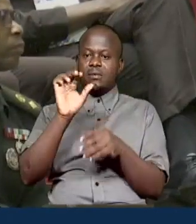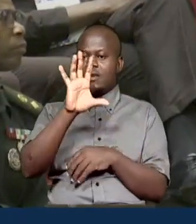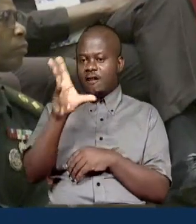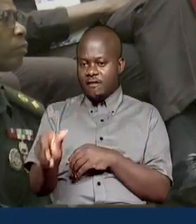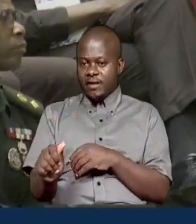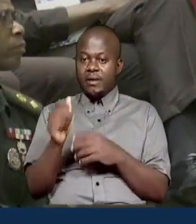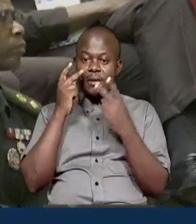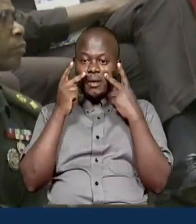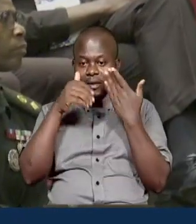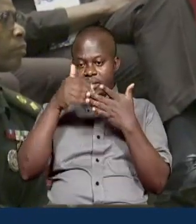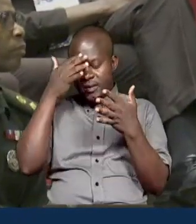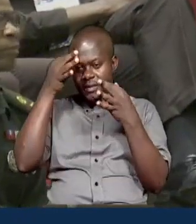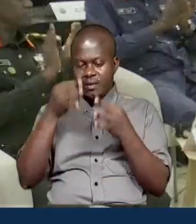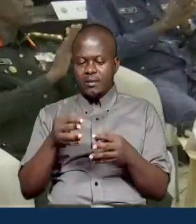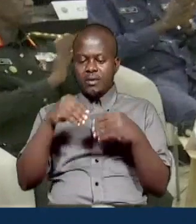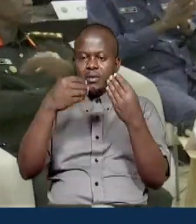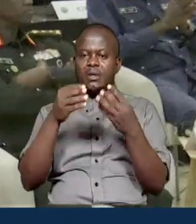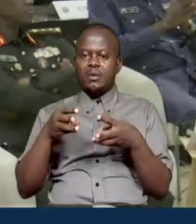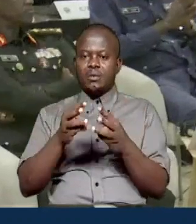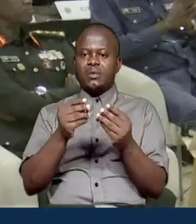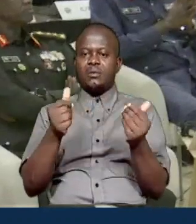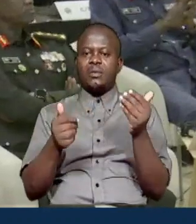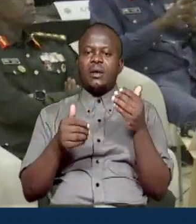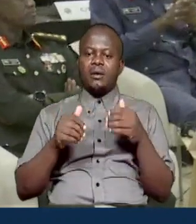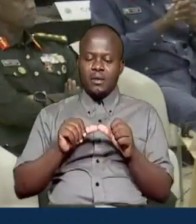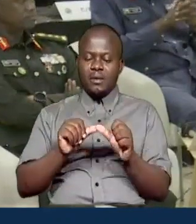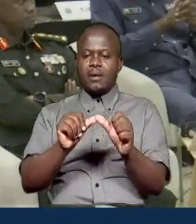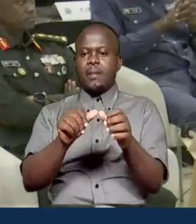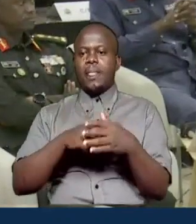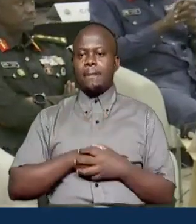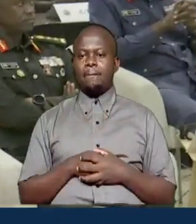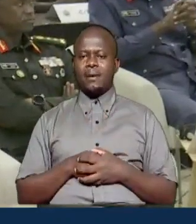harebwa ingamba zatanga umuti urambye. Pasco Buhura, Televiziyo Rwanda.